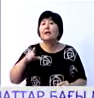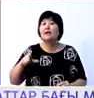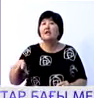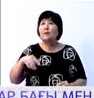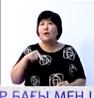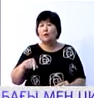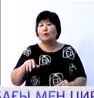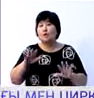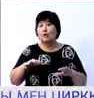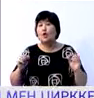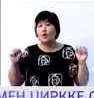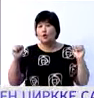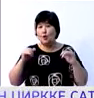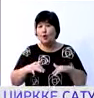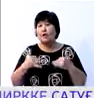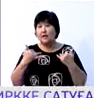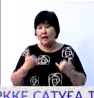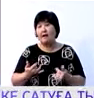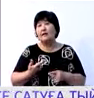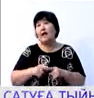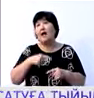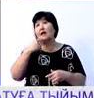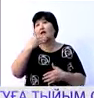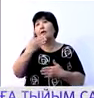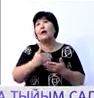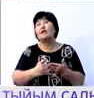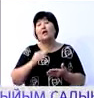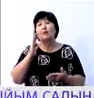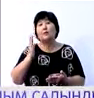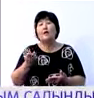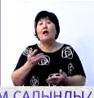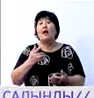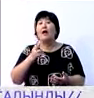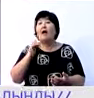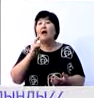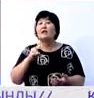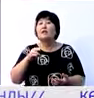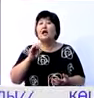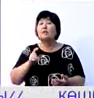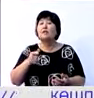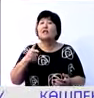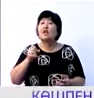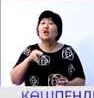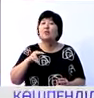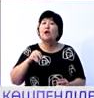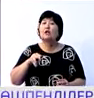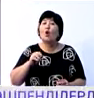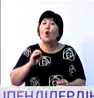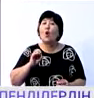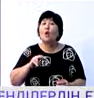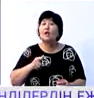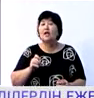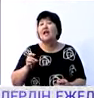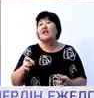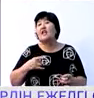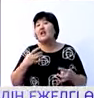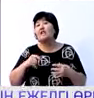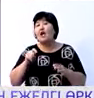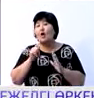бізде шоғырланған, бұл атап айтатын болсақ, қантамыр хирургі, гематолог,